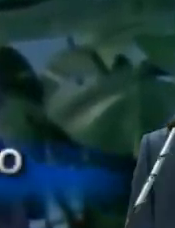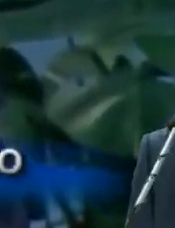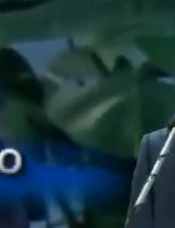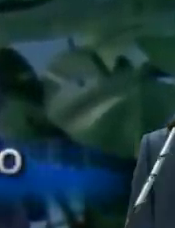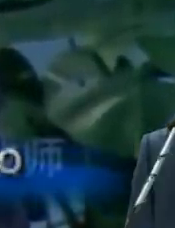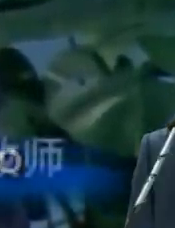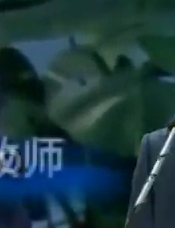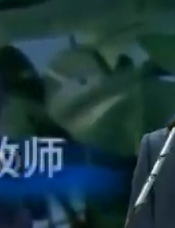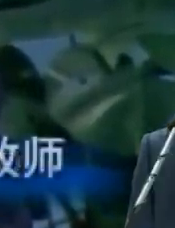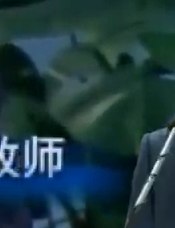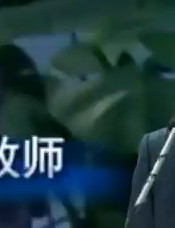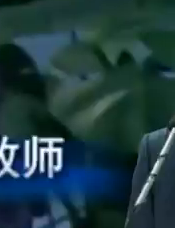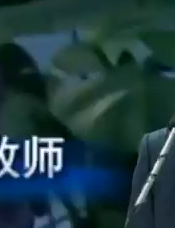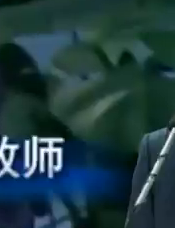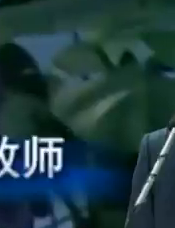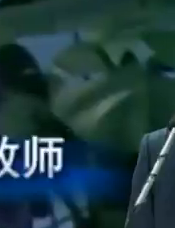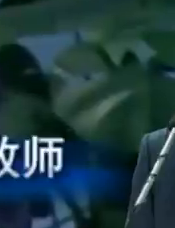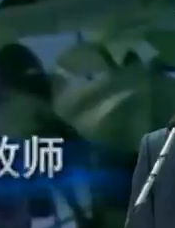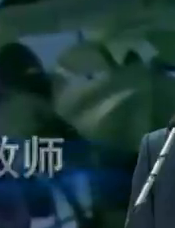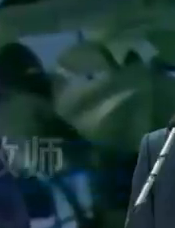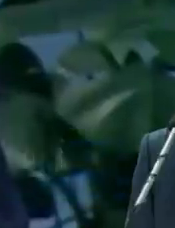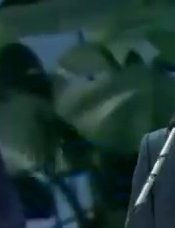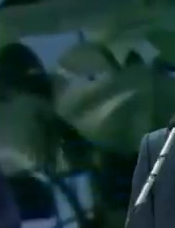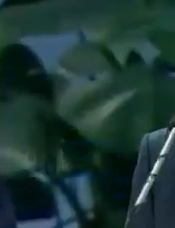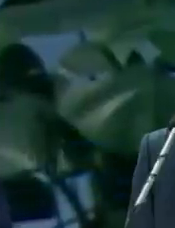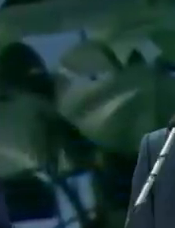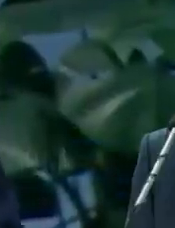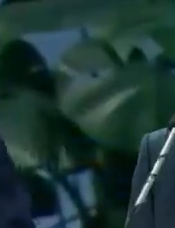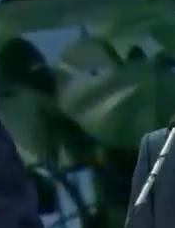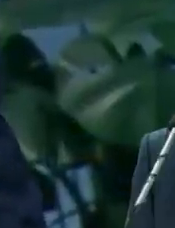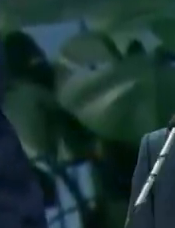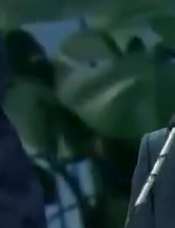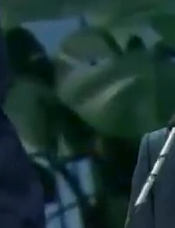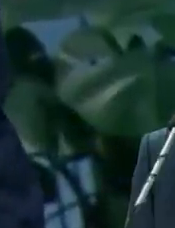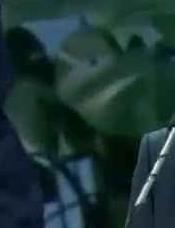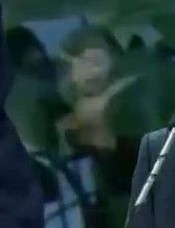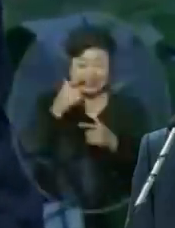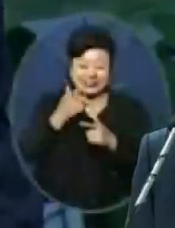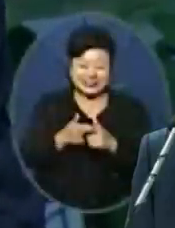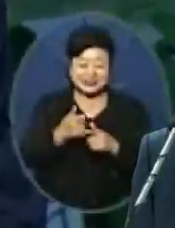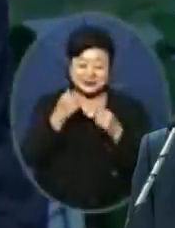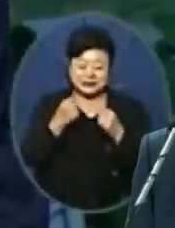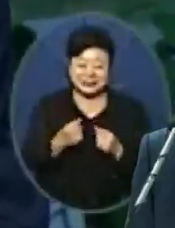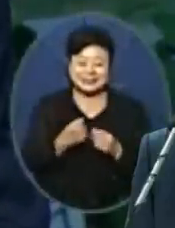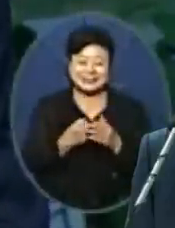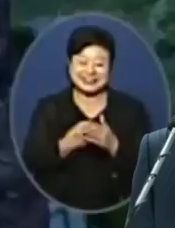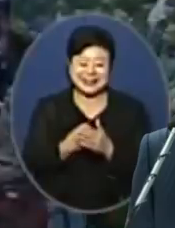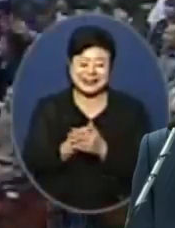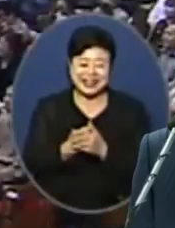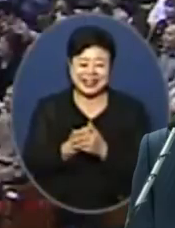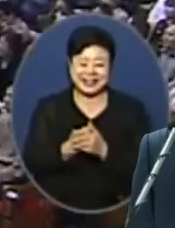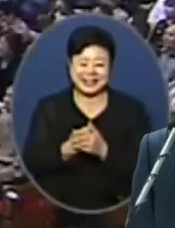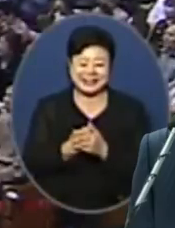신앙 선언을 하십시다. 나는 예수님이 계심으로